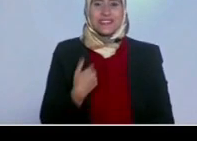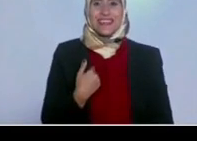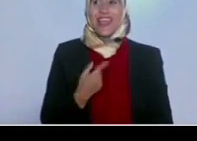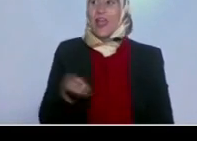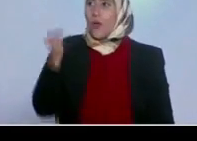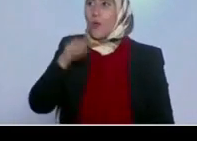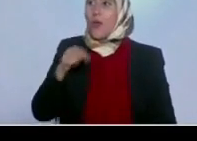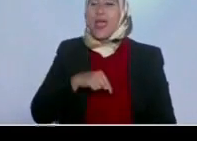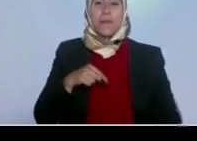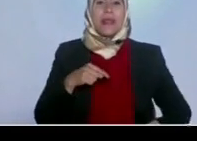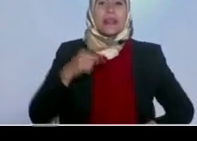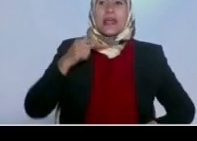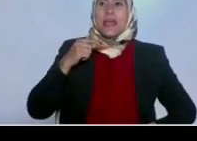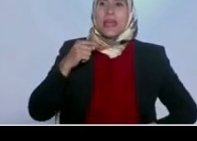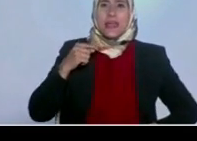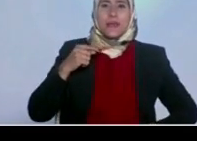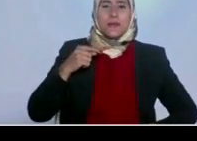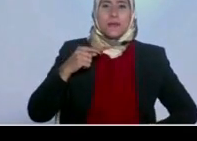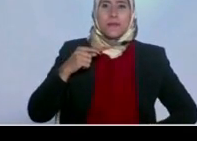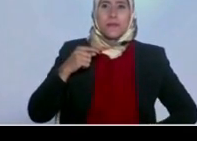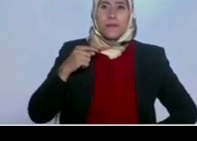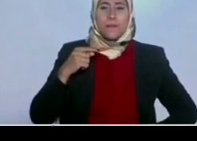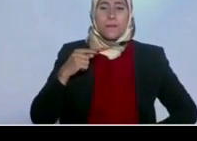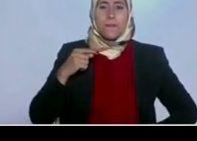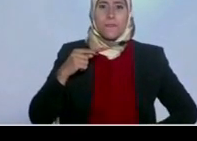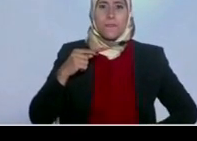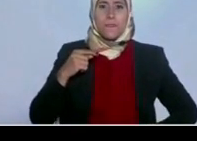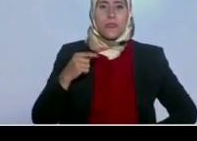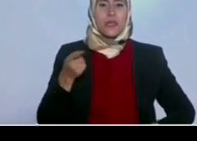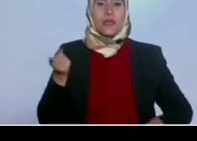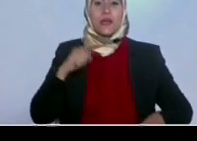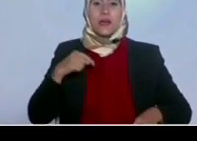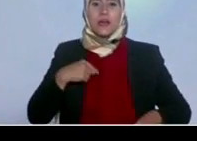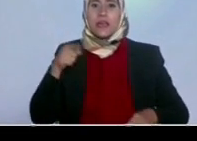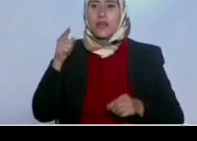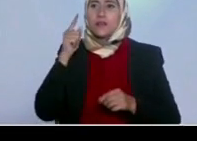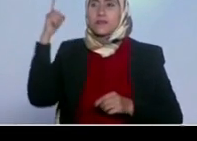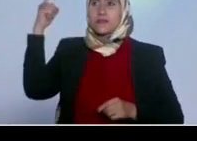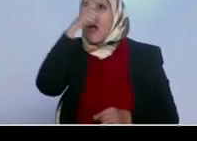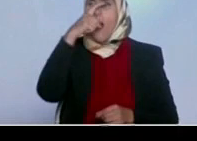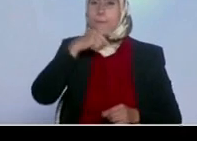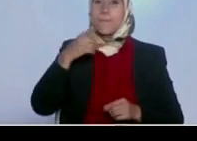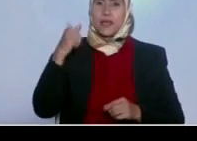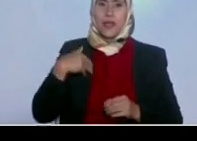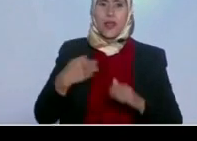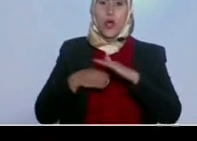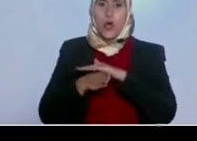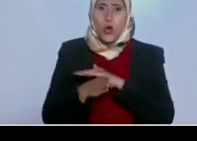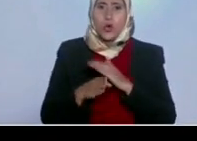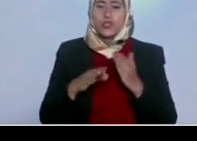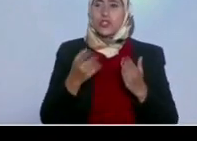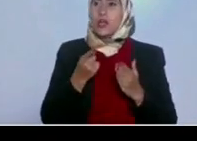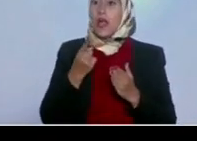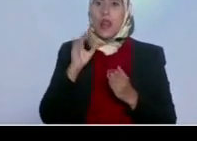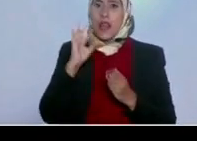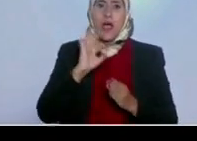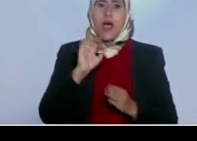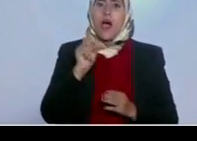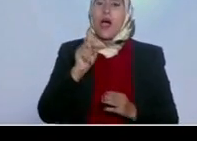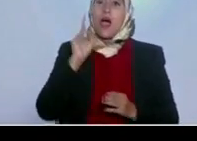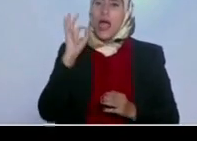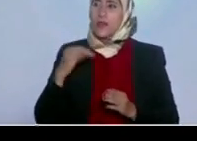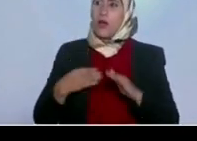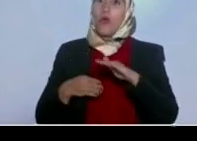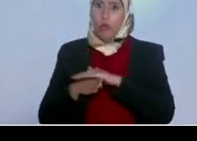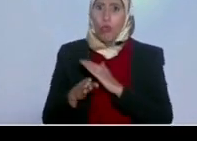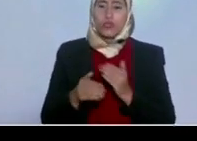التقديم كان في منتهى اليسر والسهولة، ما كانش فيه أي صعوبات، يعني دلوقتي التقديم عن طريق النت، واحنا عندنا